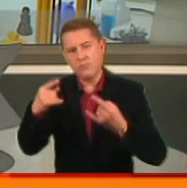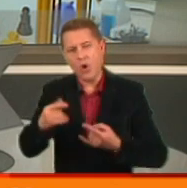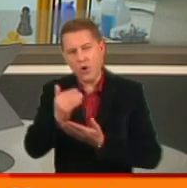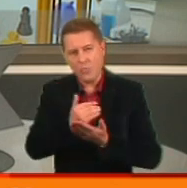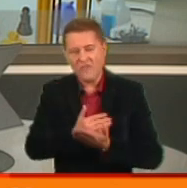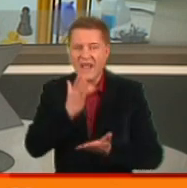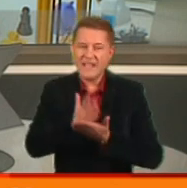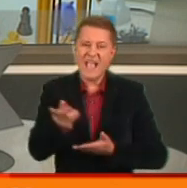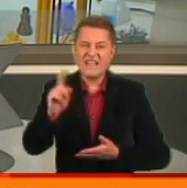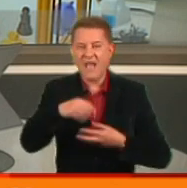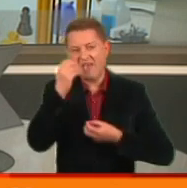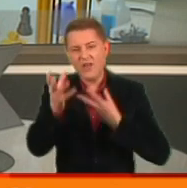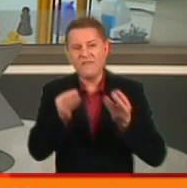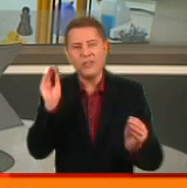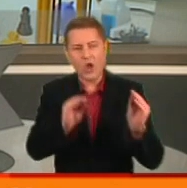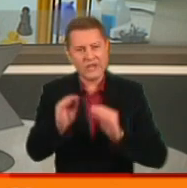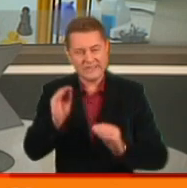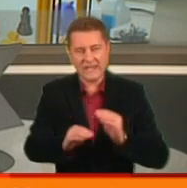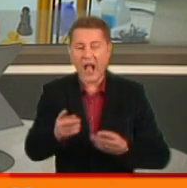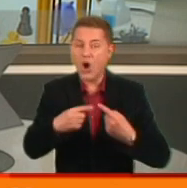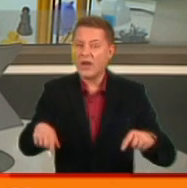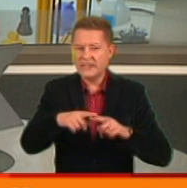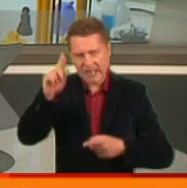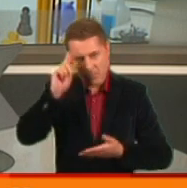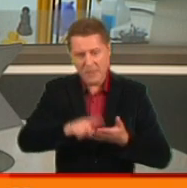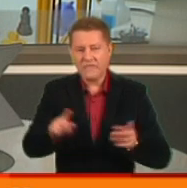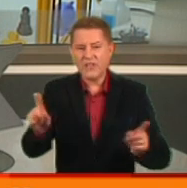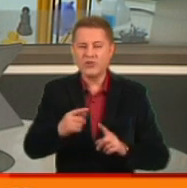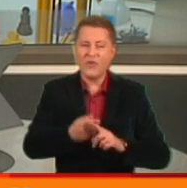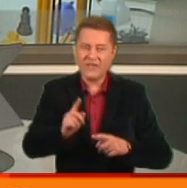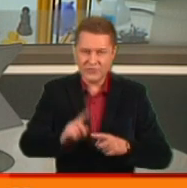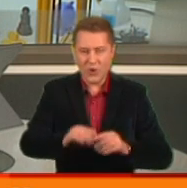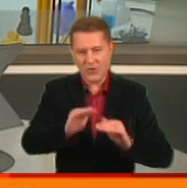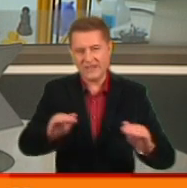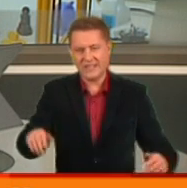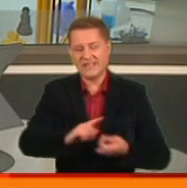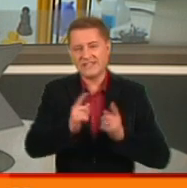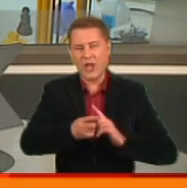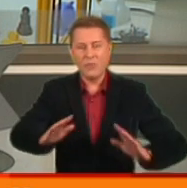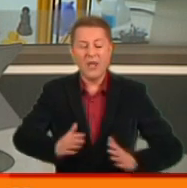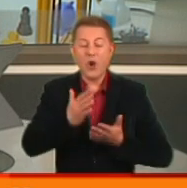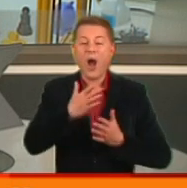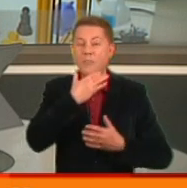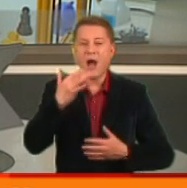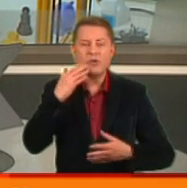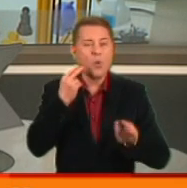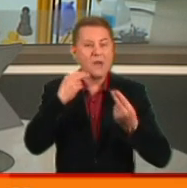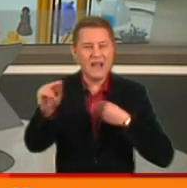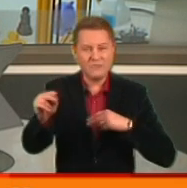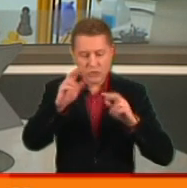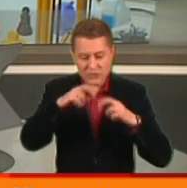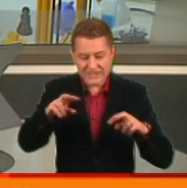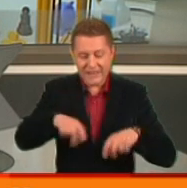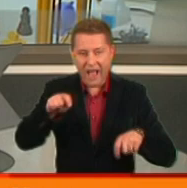навіть флористика. Організаторка певна, від цього дітки стають бадьорішими, а в багатьох навіть поліпшуються аналізи.